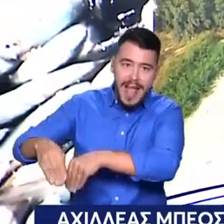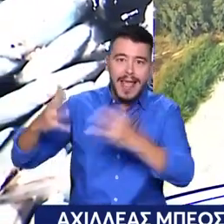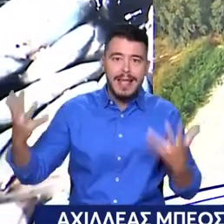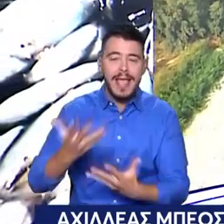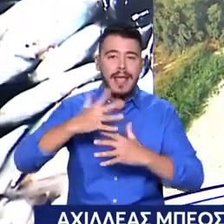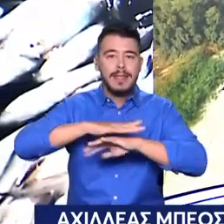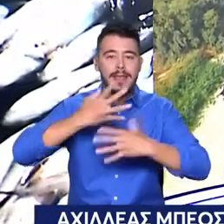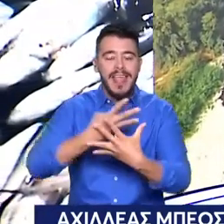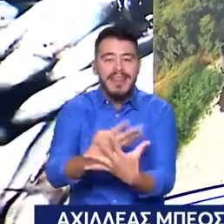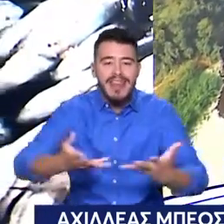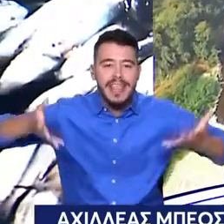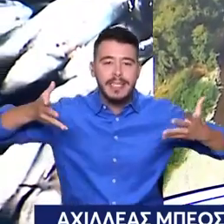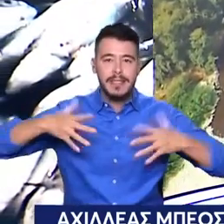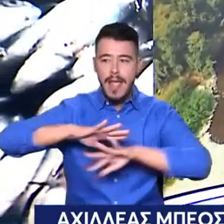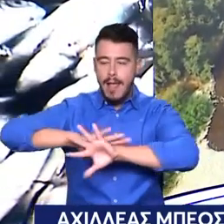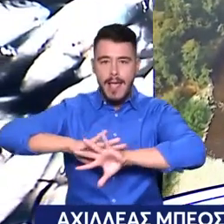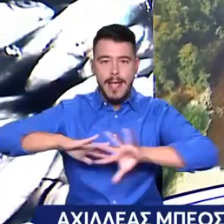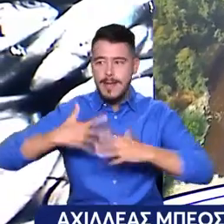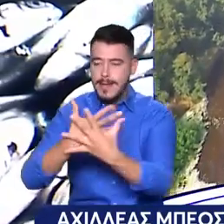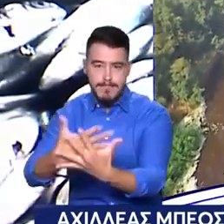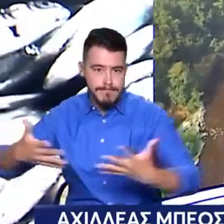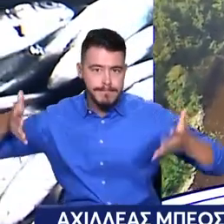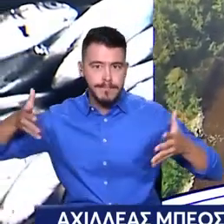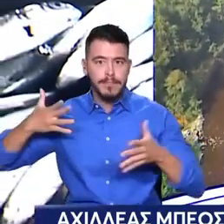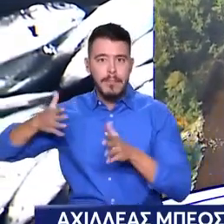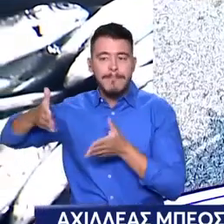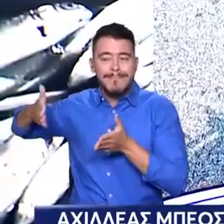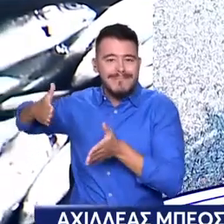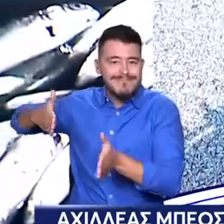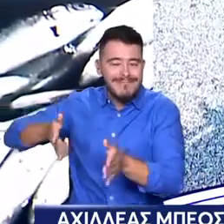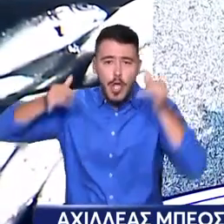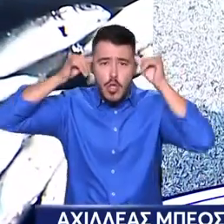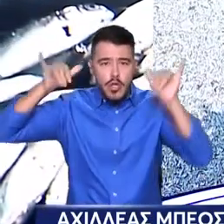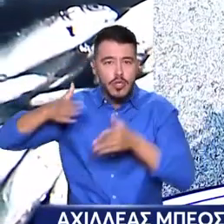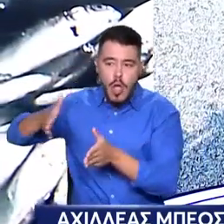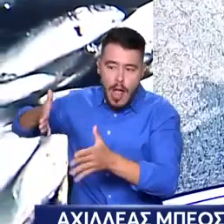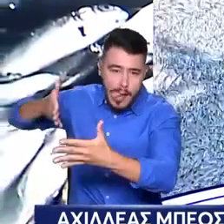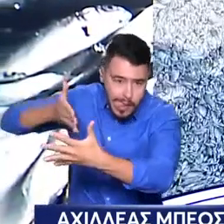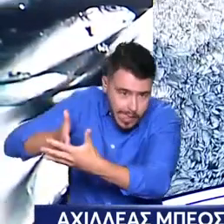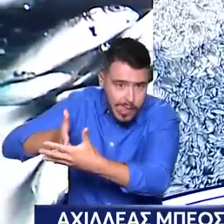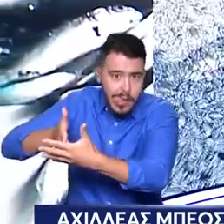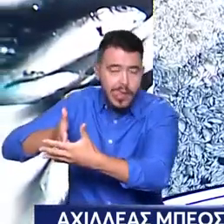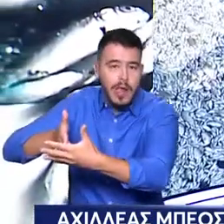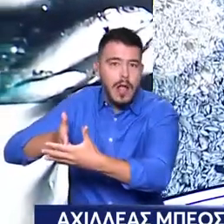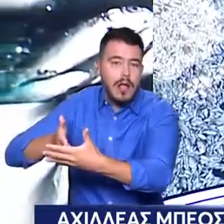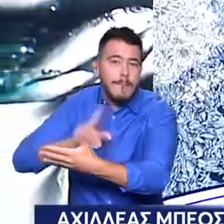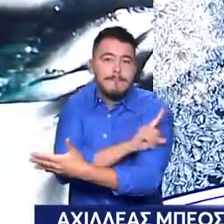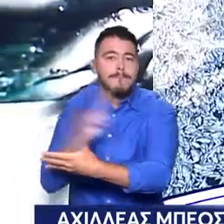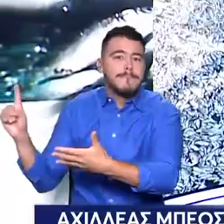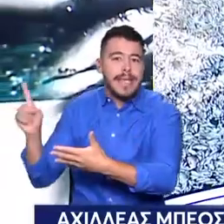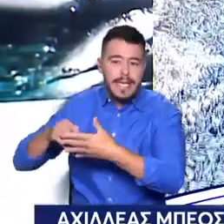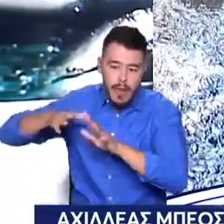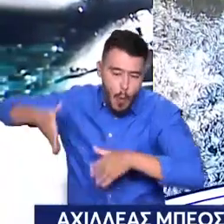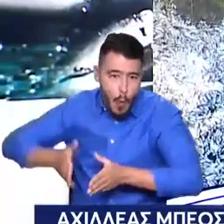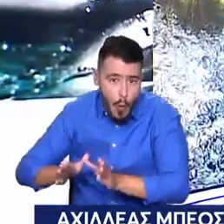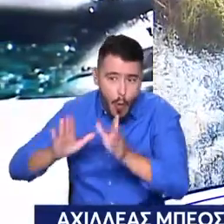δίχτυα μεγάλα σε απόσταση 10-15-20 μέτρα να εμποδίσουν τα ψάρια να εισέλθουν στον παγασιτικό κόλπο, ο οποίος